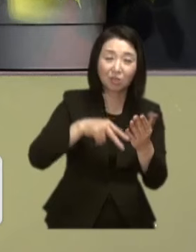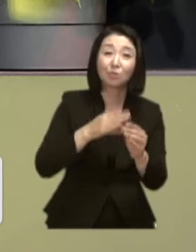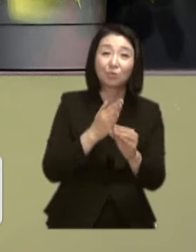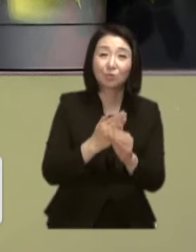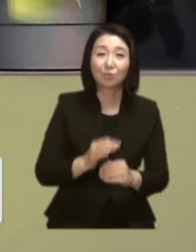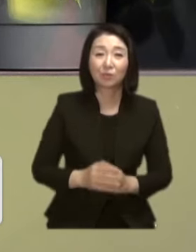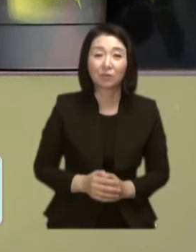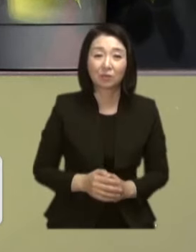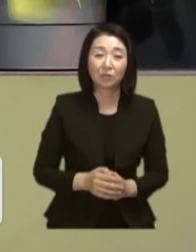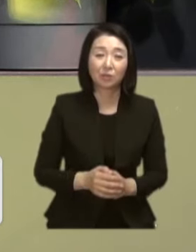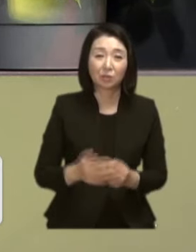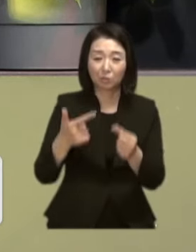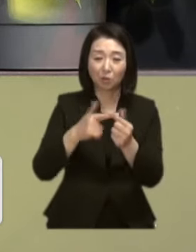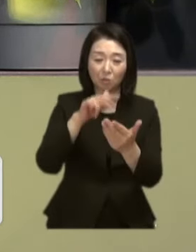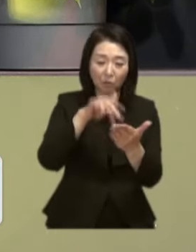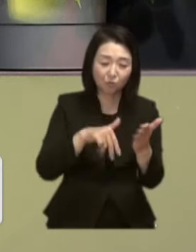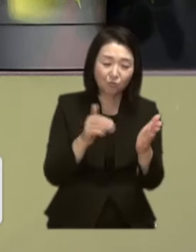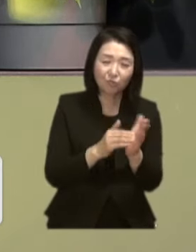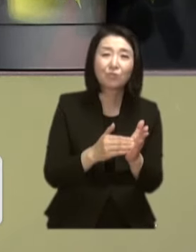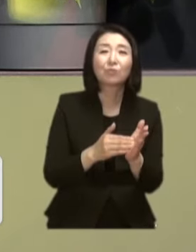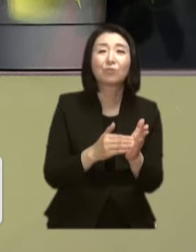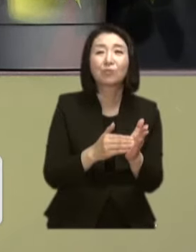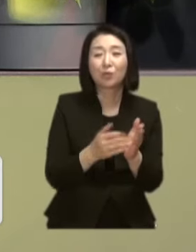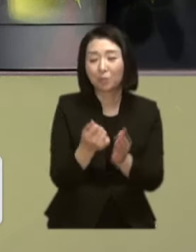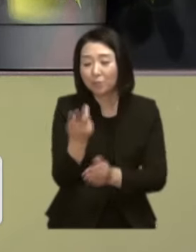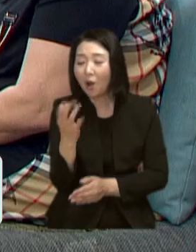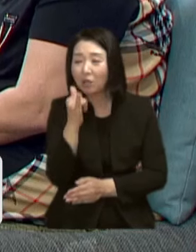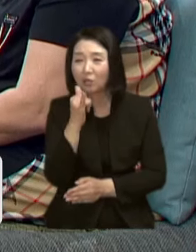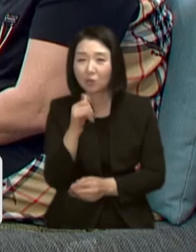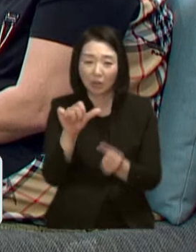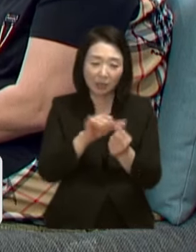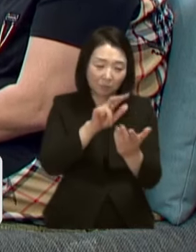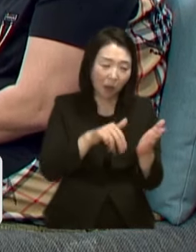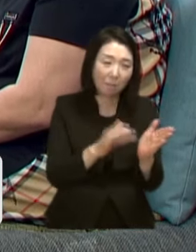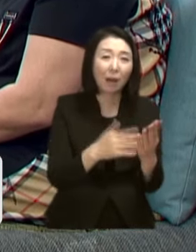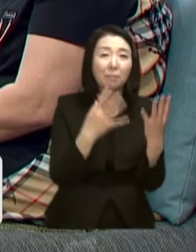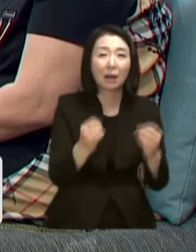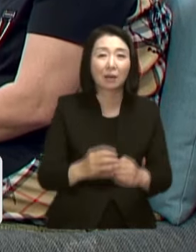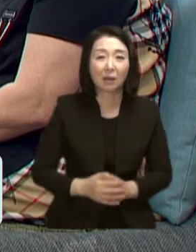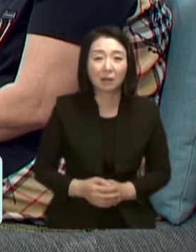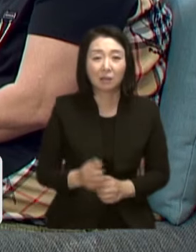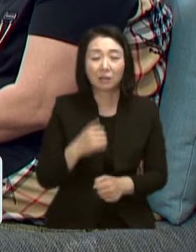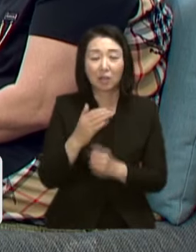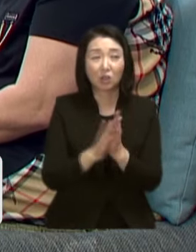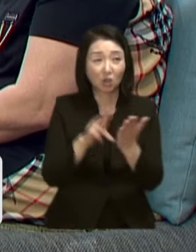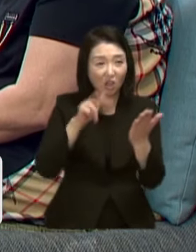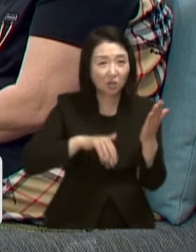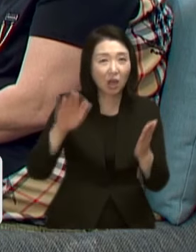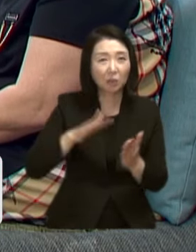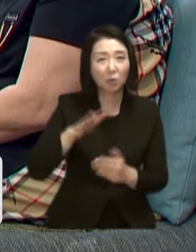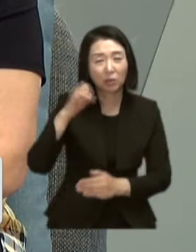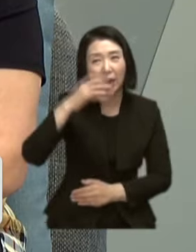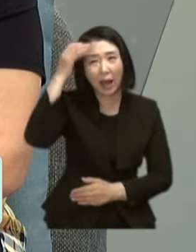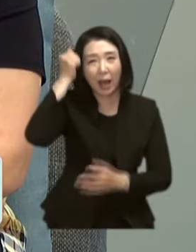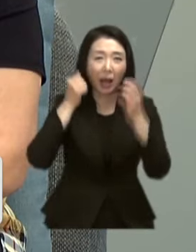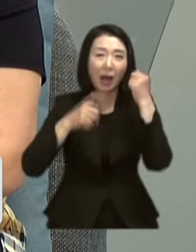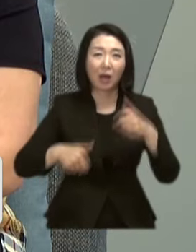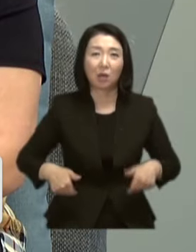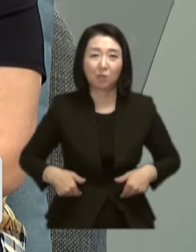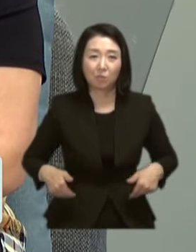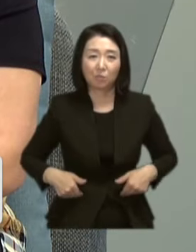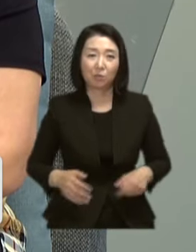있고 6독은 몇 명 되고 5독은 많아요. 5독은 많아요. 저희는 그냥 성경 읽는 게 아니고요. 암송을 해야 돼요. 그리고 또